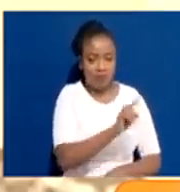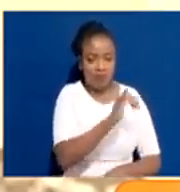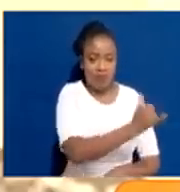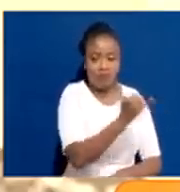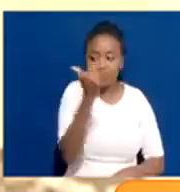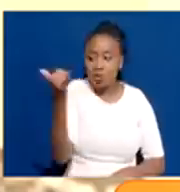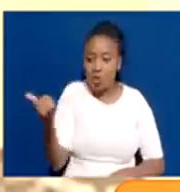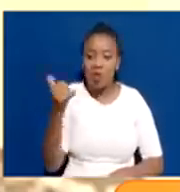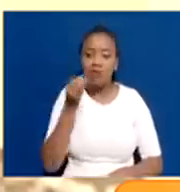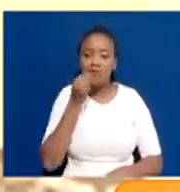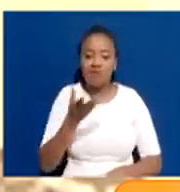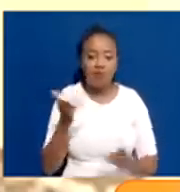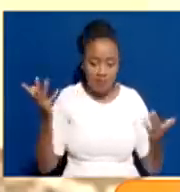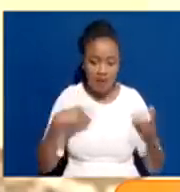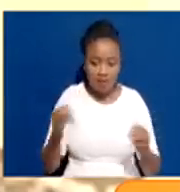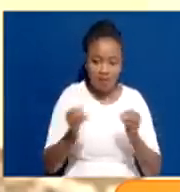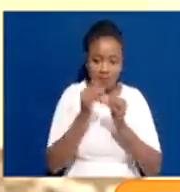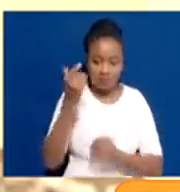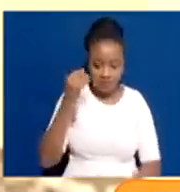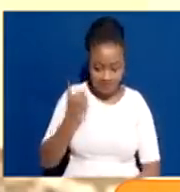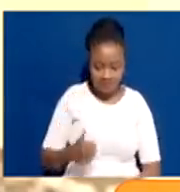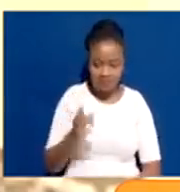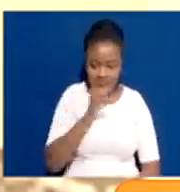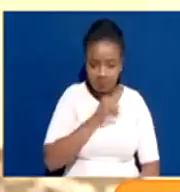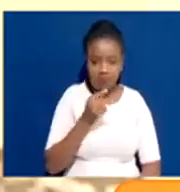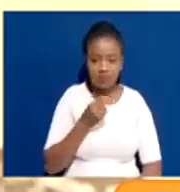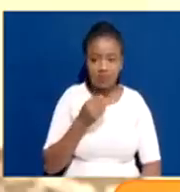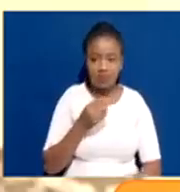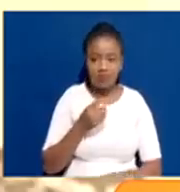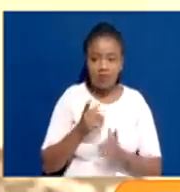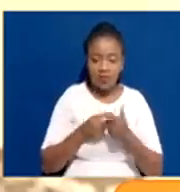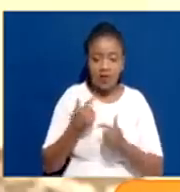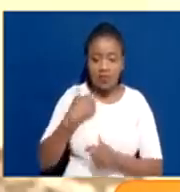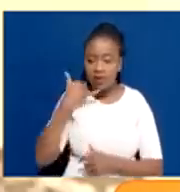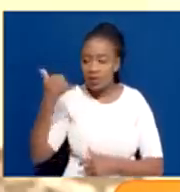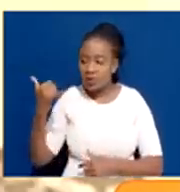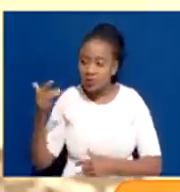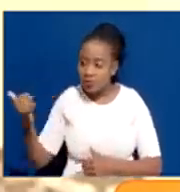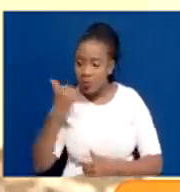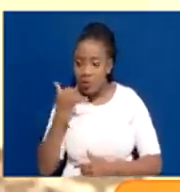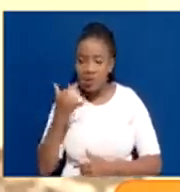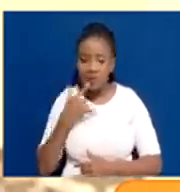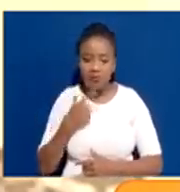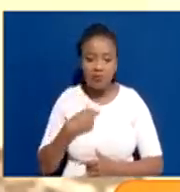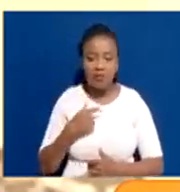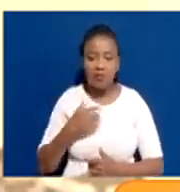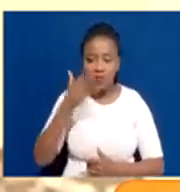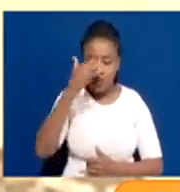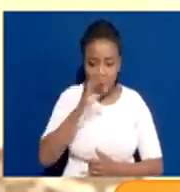simu, akamwambia nimempata, amenipea. Tukaongea na yeye akaniambia sasa nanipa siku tatu